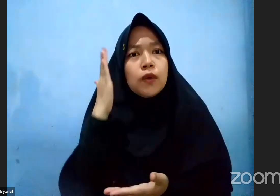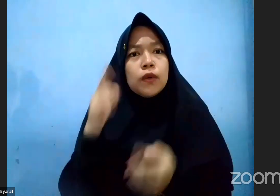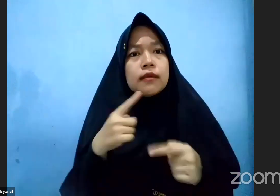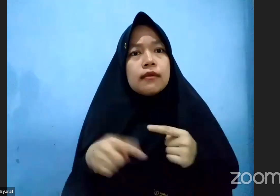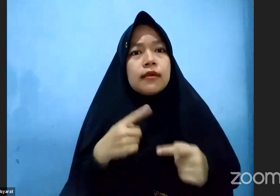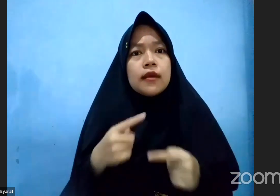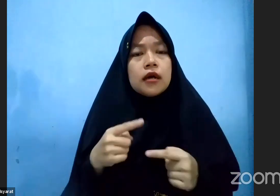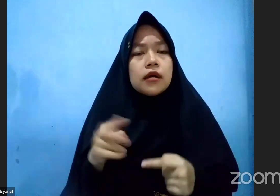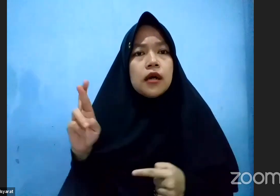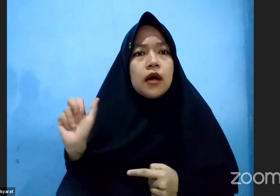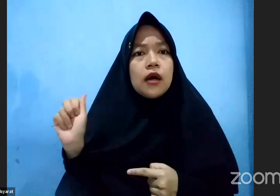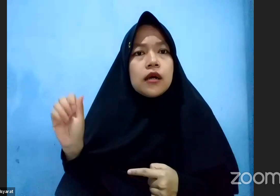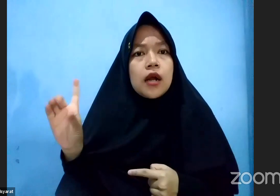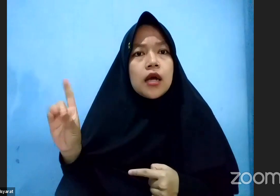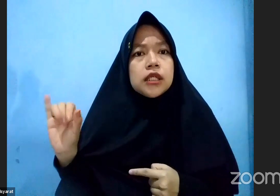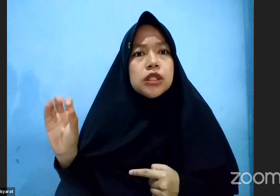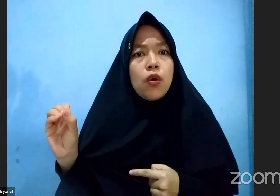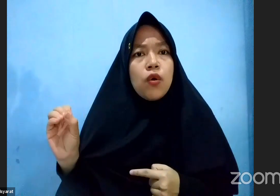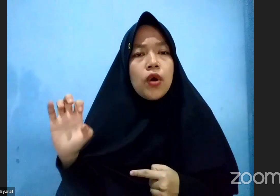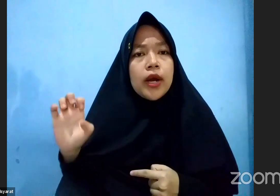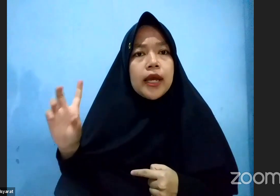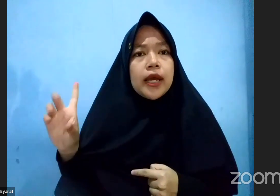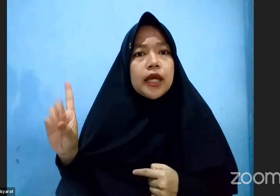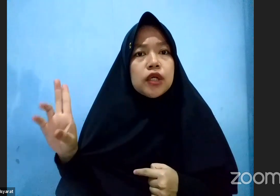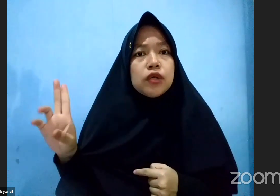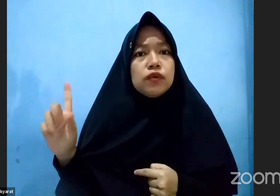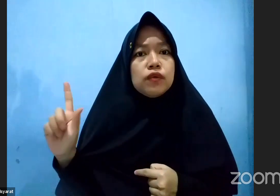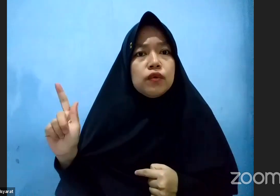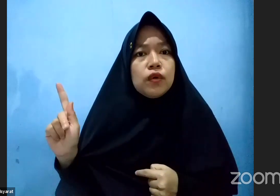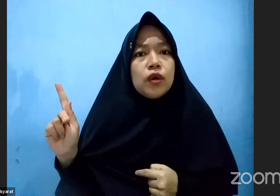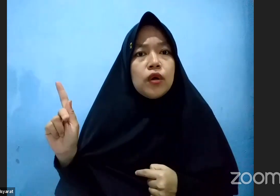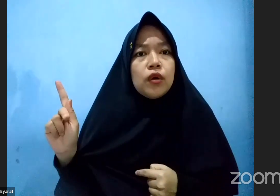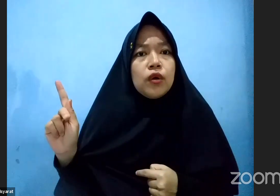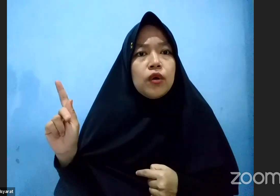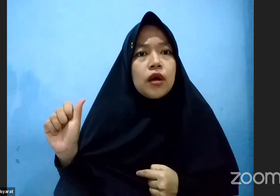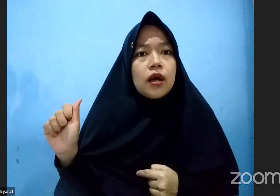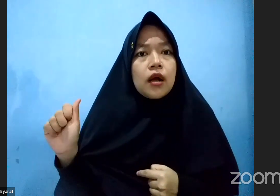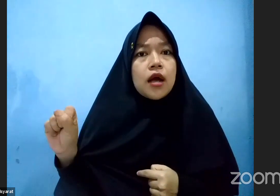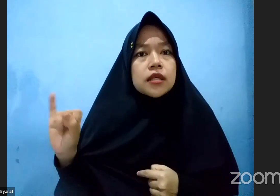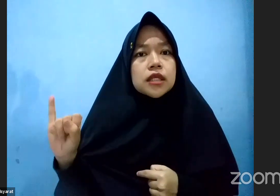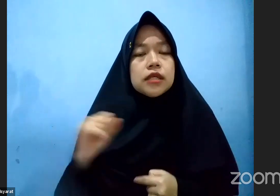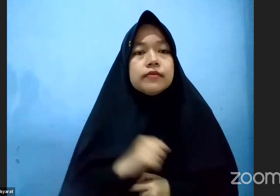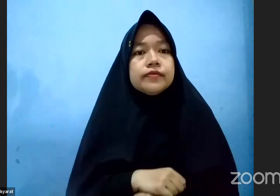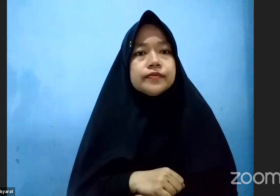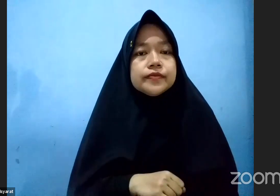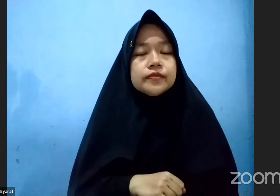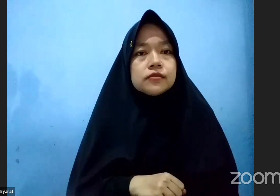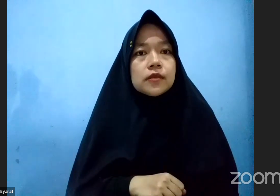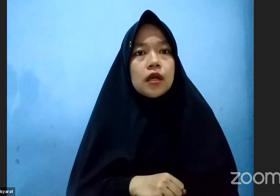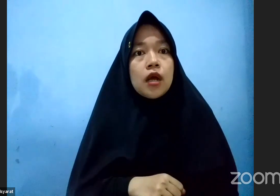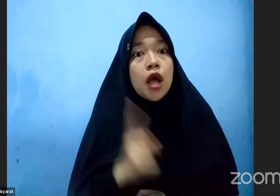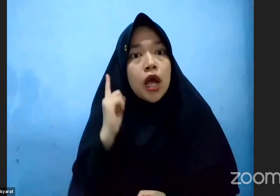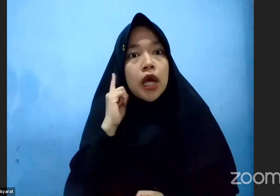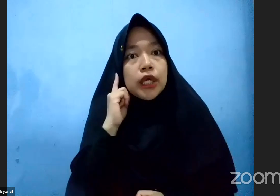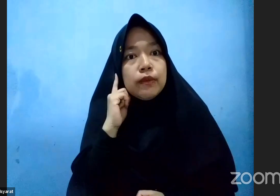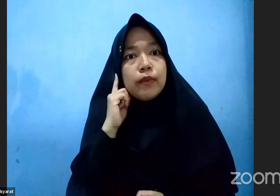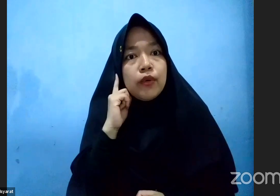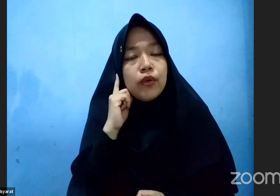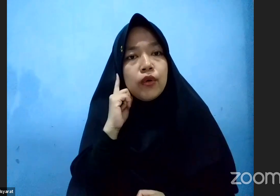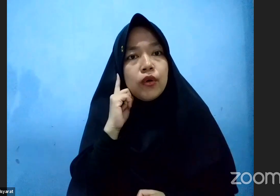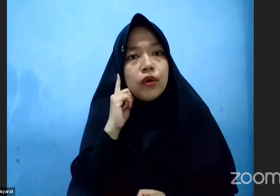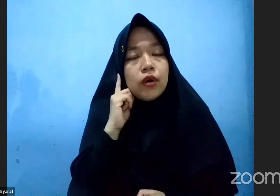eh video kan gitu supaya saya ini bukan cuma ini saya videokan tuh saya langsung seri Tadi saya lagi gini-gini tuh